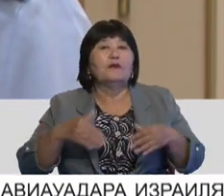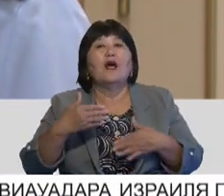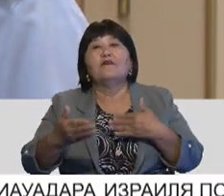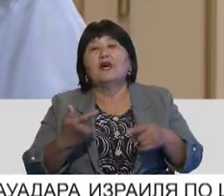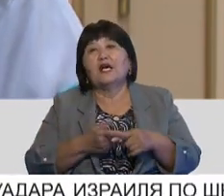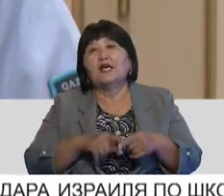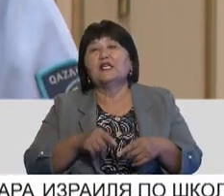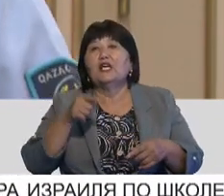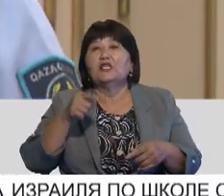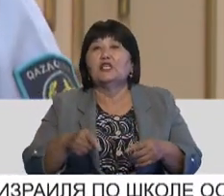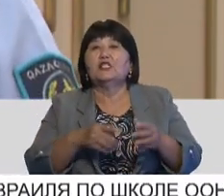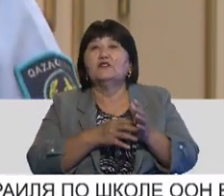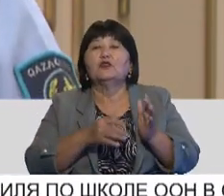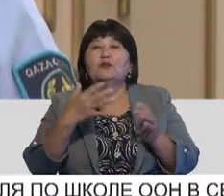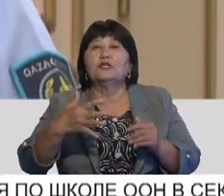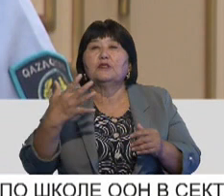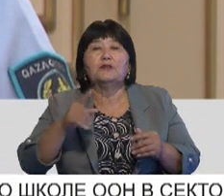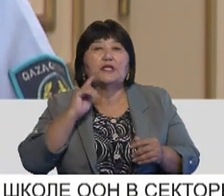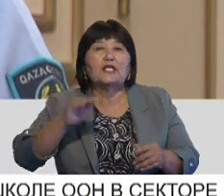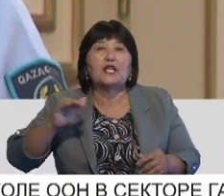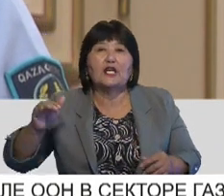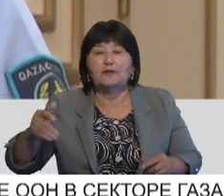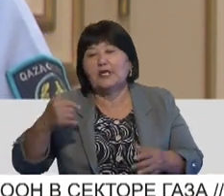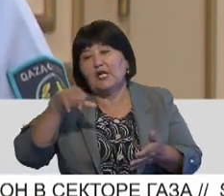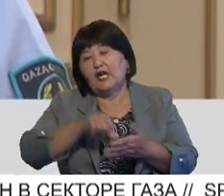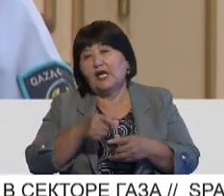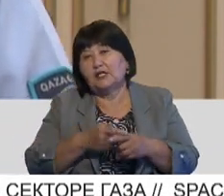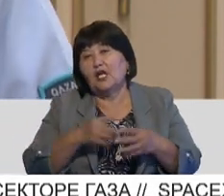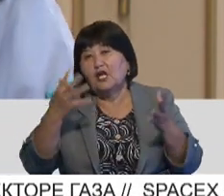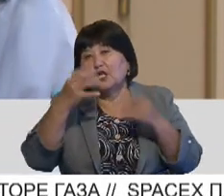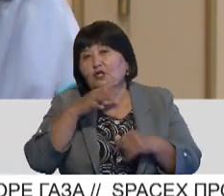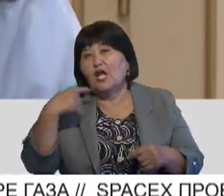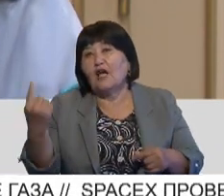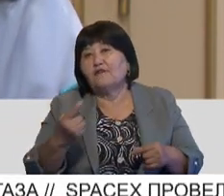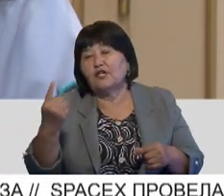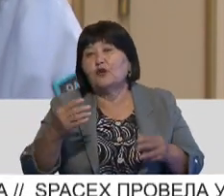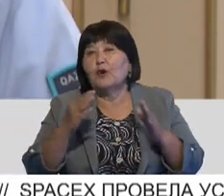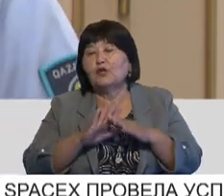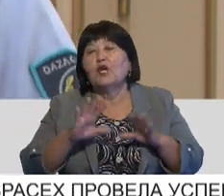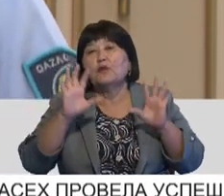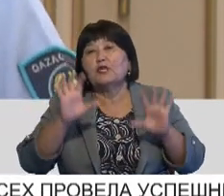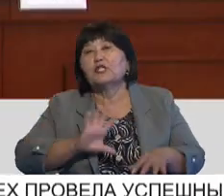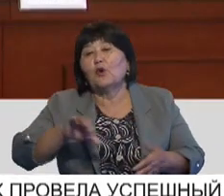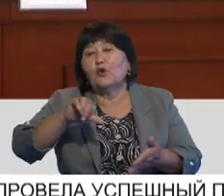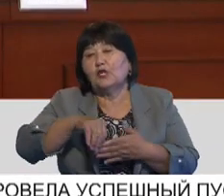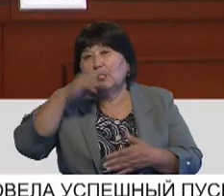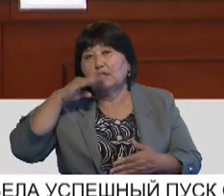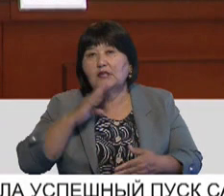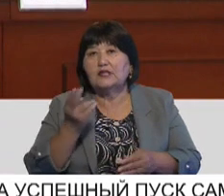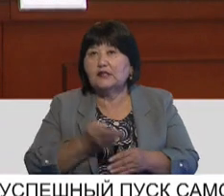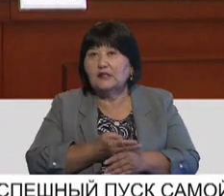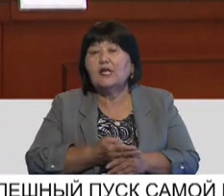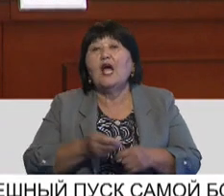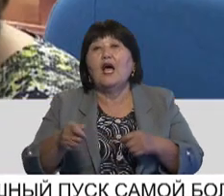отношении 1255 несовершеннолетних, находившихся в ночное время вне дома без законного представителя. Аким